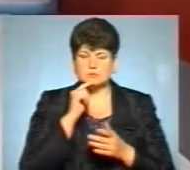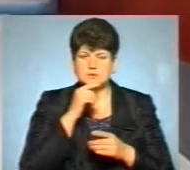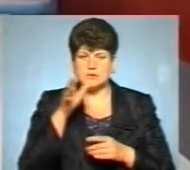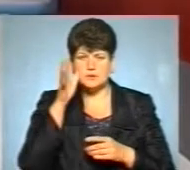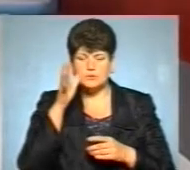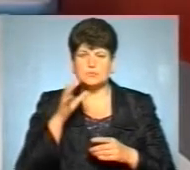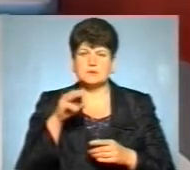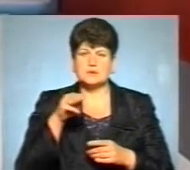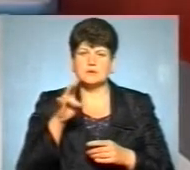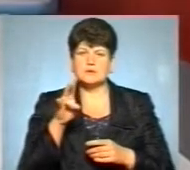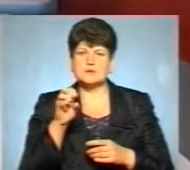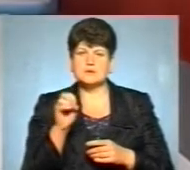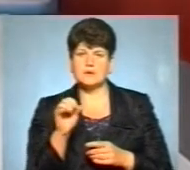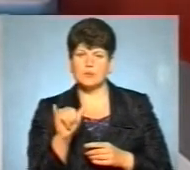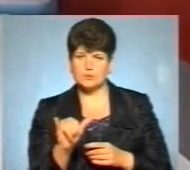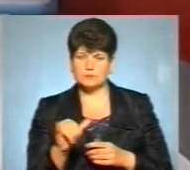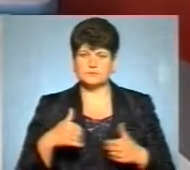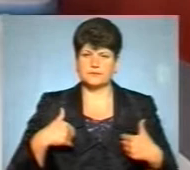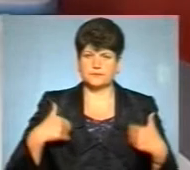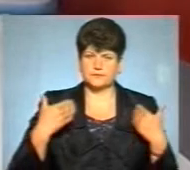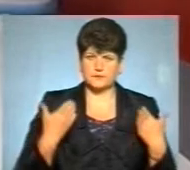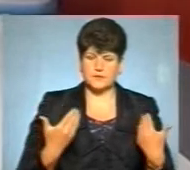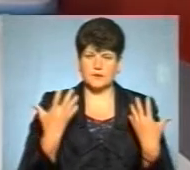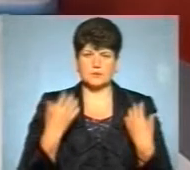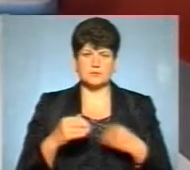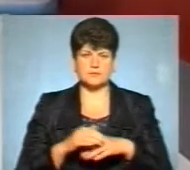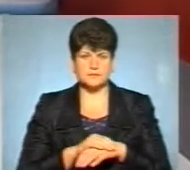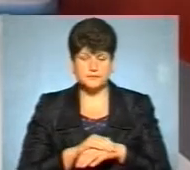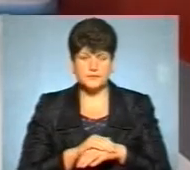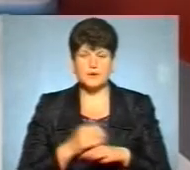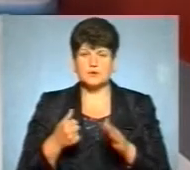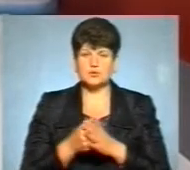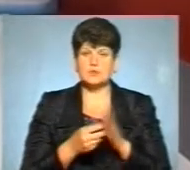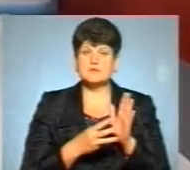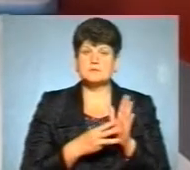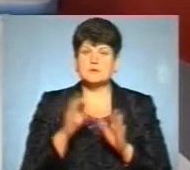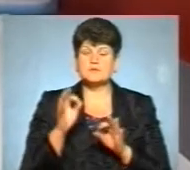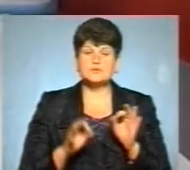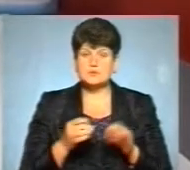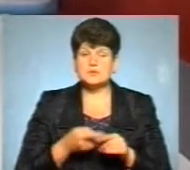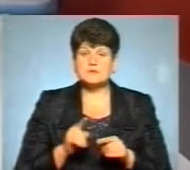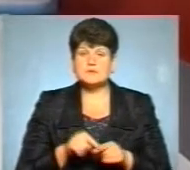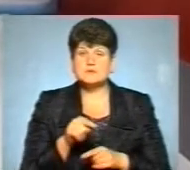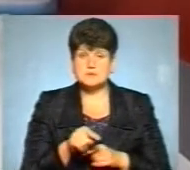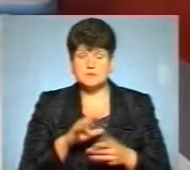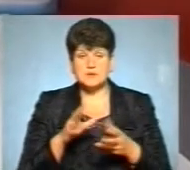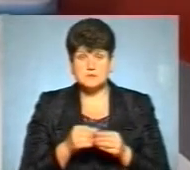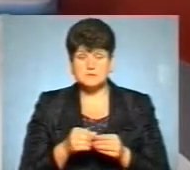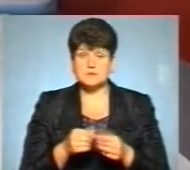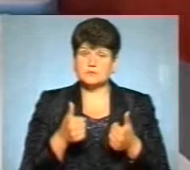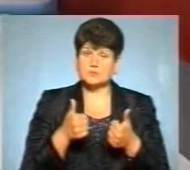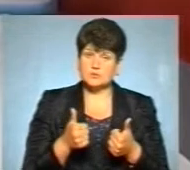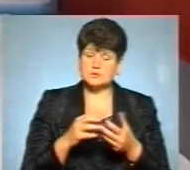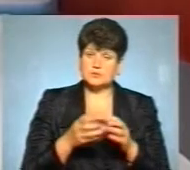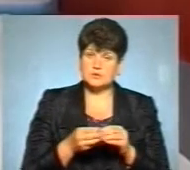страхування ТНЕУ. Мої вітання. Добрий день. Отож, до 8%. Це, в принципі, позитивний сценарій, негативний